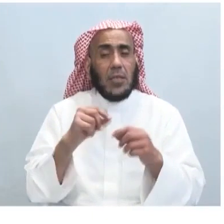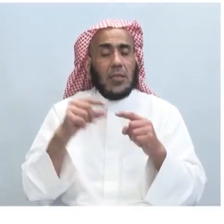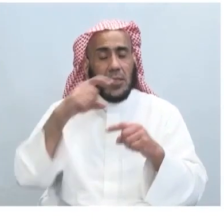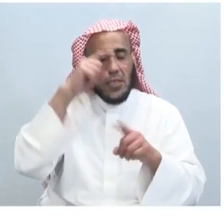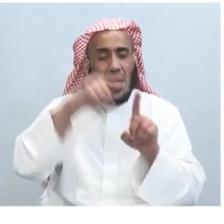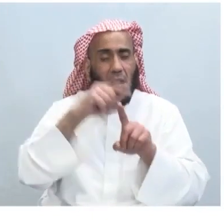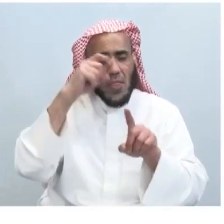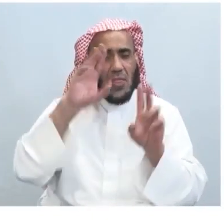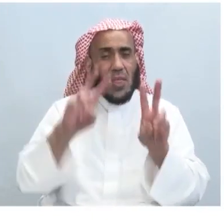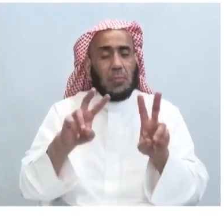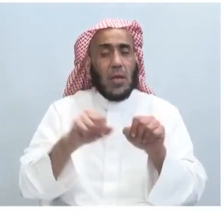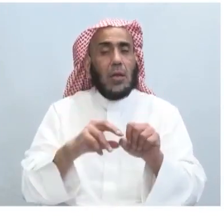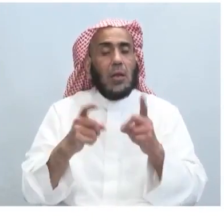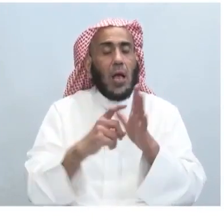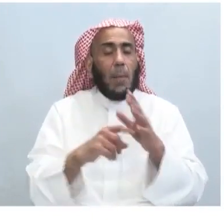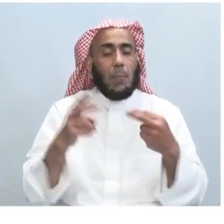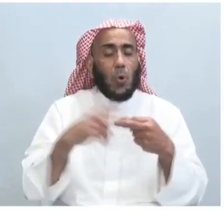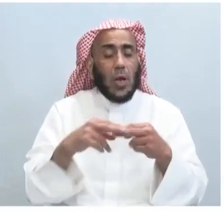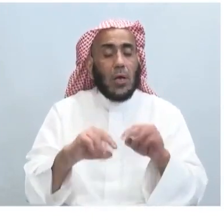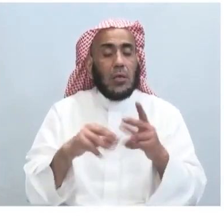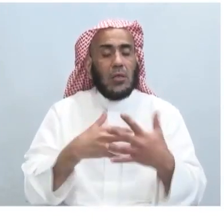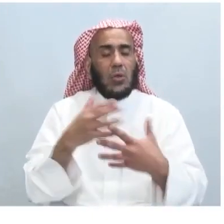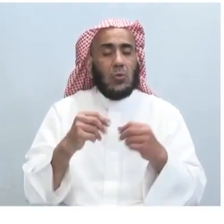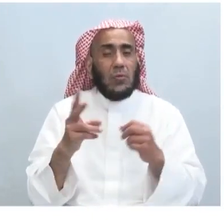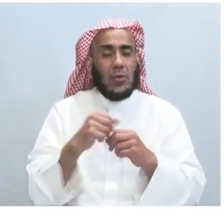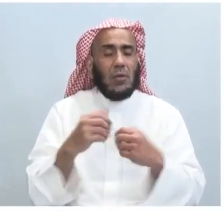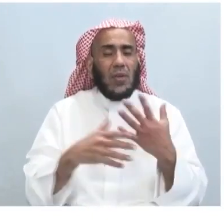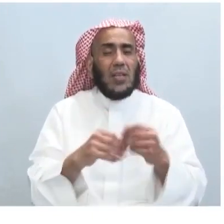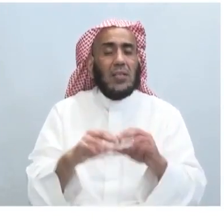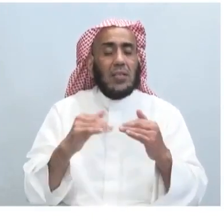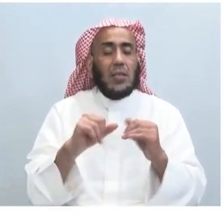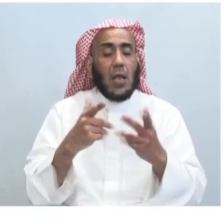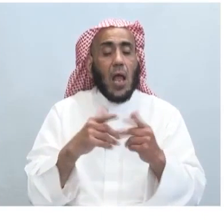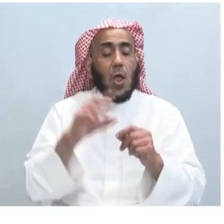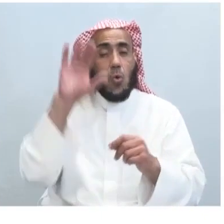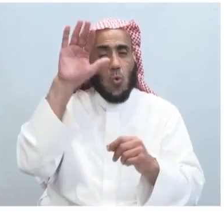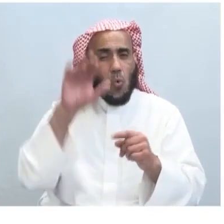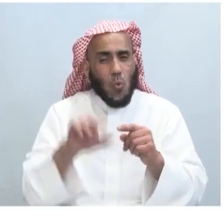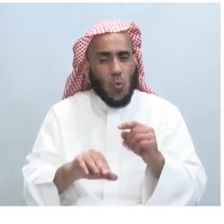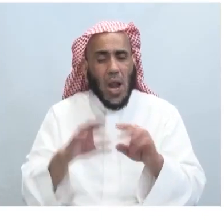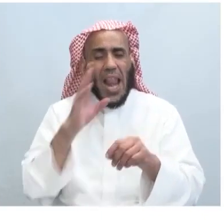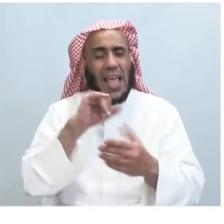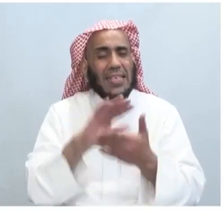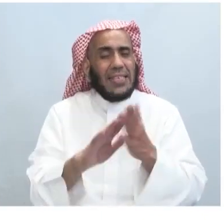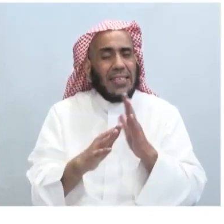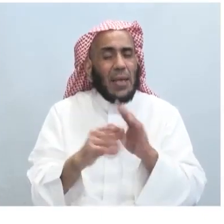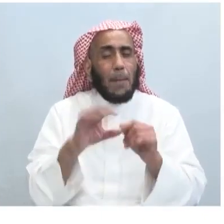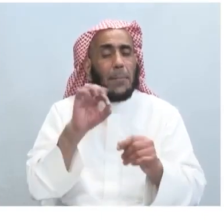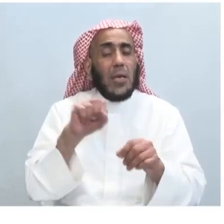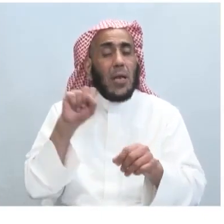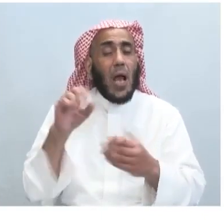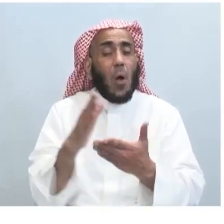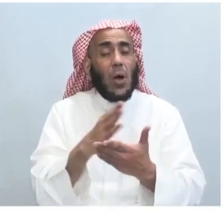الحراره ثابته نظام مغلق النواتج والمتفاعلات في حاله اتزان اذا ايهم ليس من